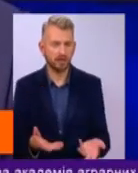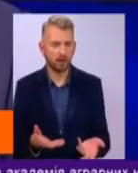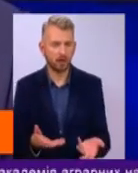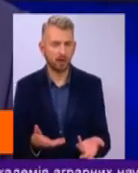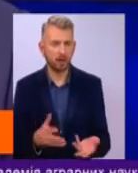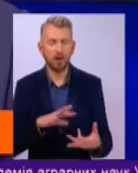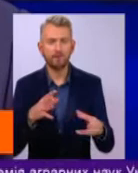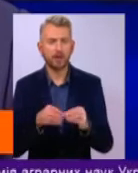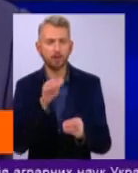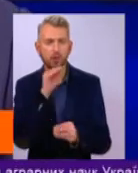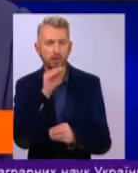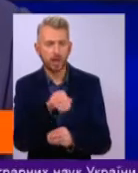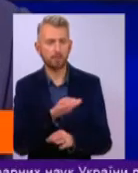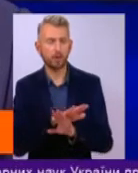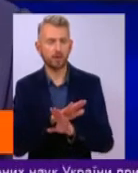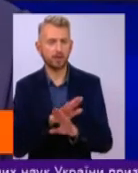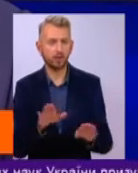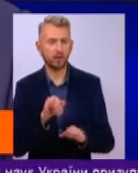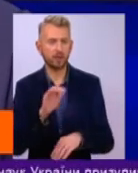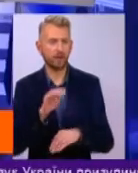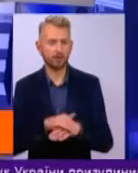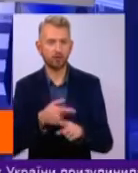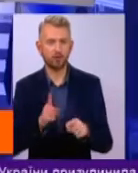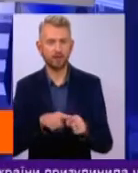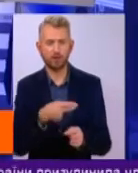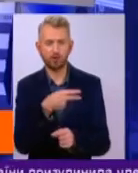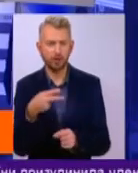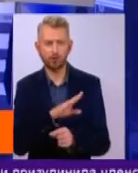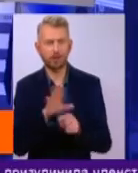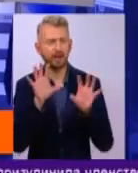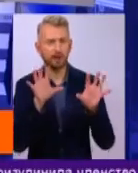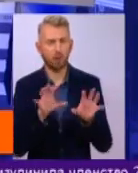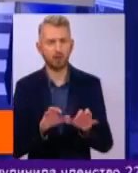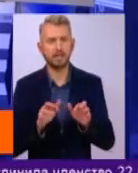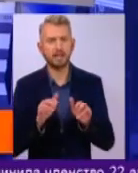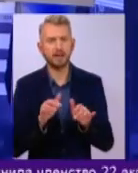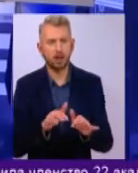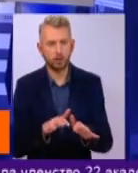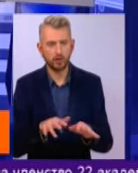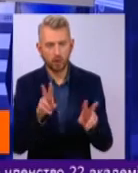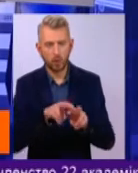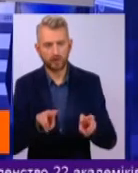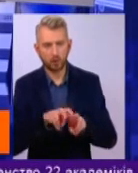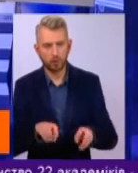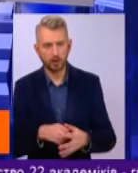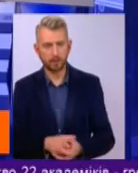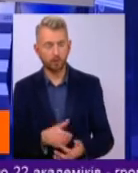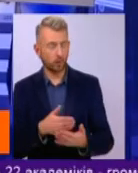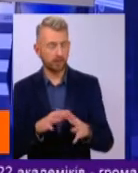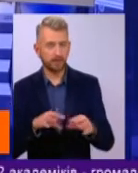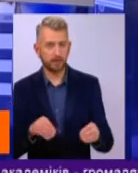внаслідок непрофесійної і фактично це дорівнює незаконній діяльності розслідування. Ось і